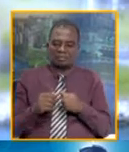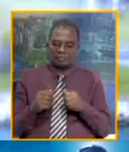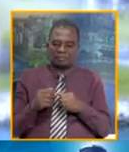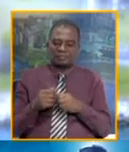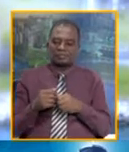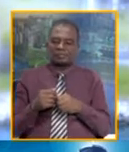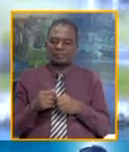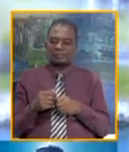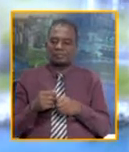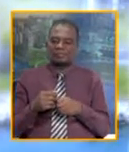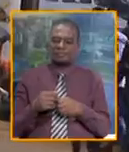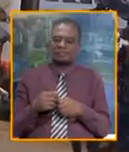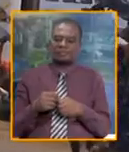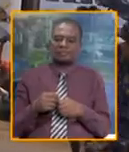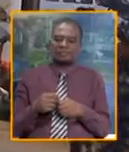service sport.